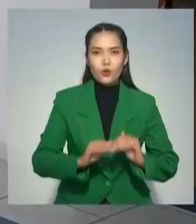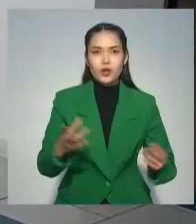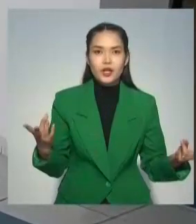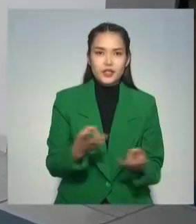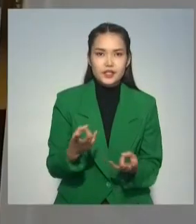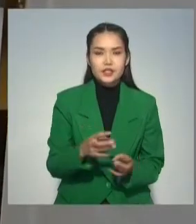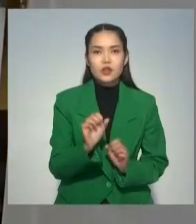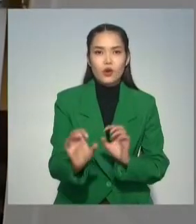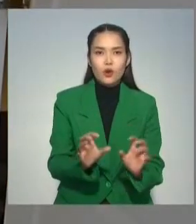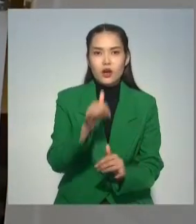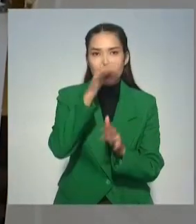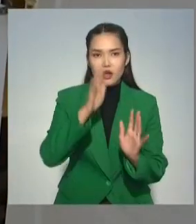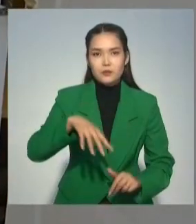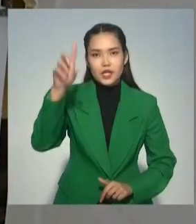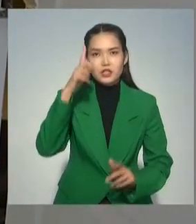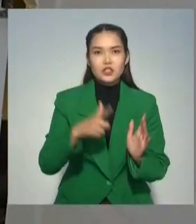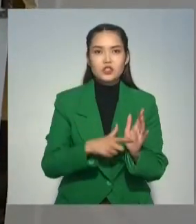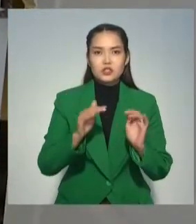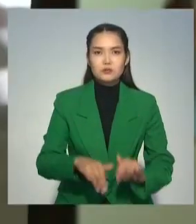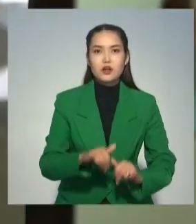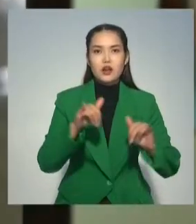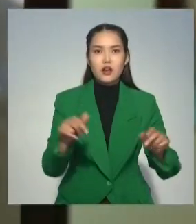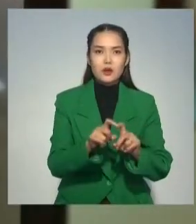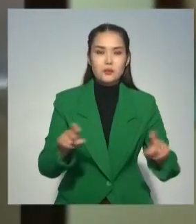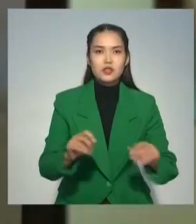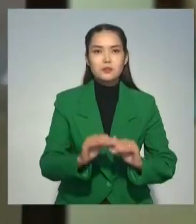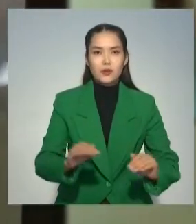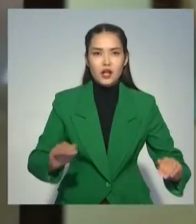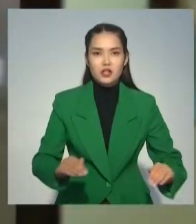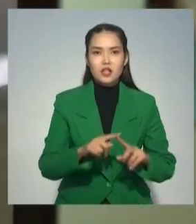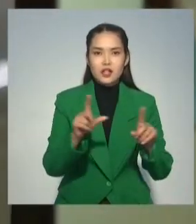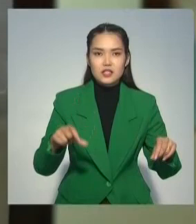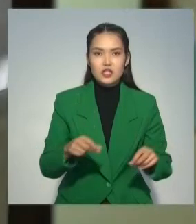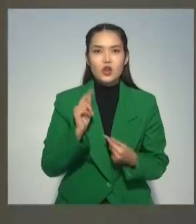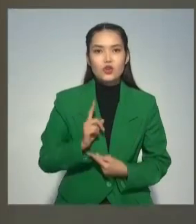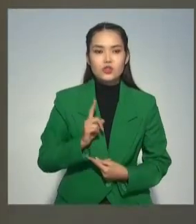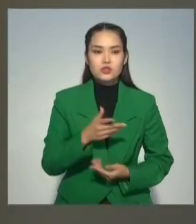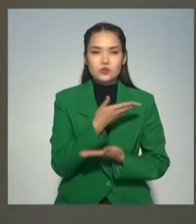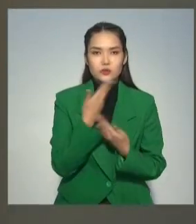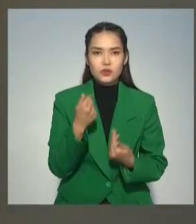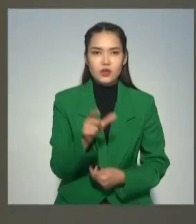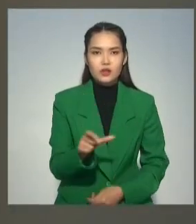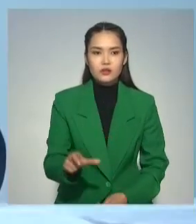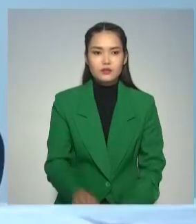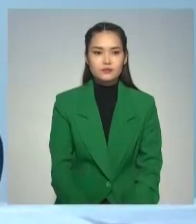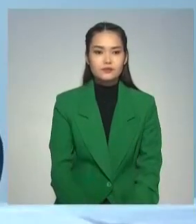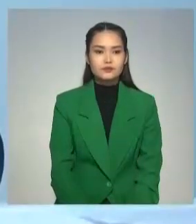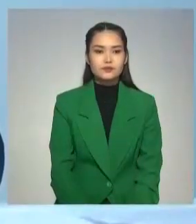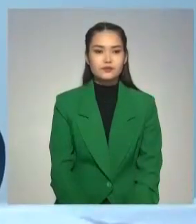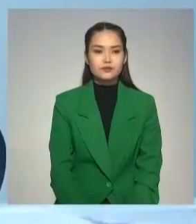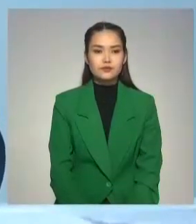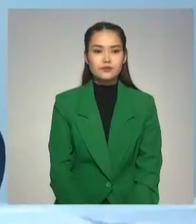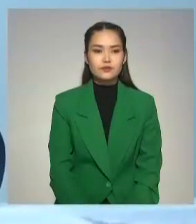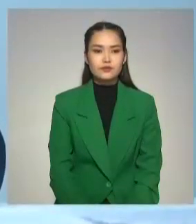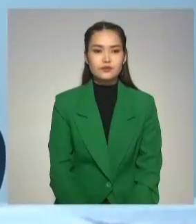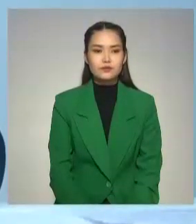деңгейде қорғалмайды. Елімізде 7000-нан астам мектеп пен балабақшада лицензияланған күзет қызметі жоқ. Не только